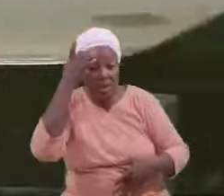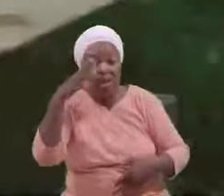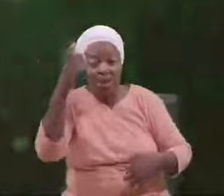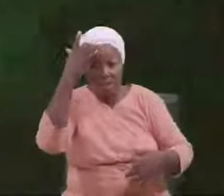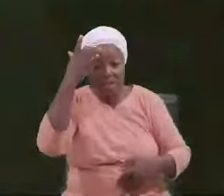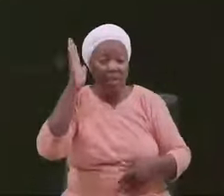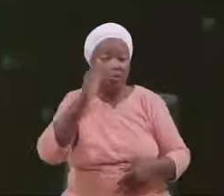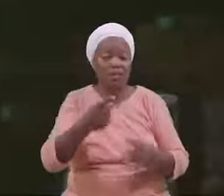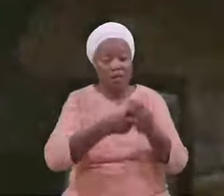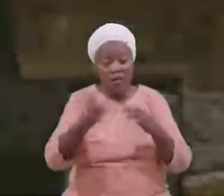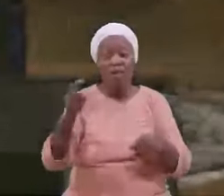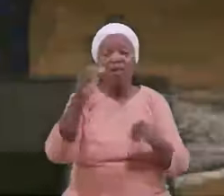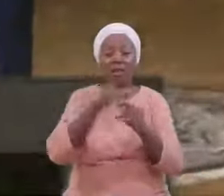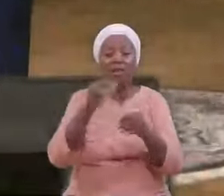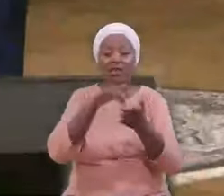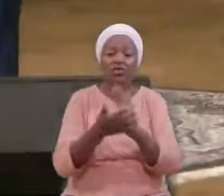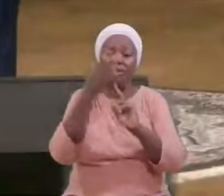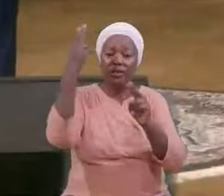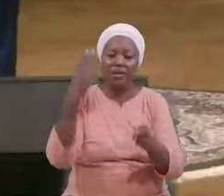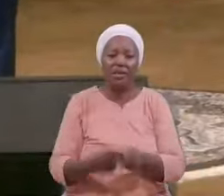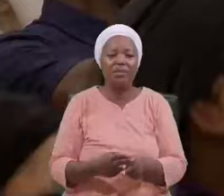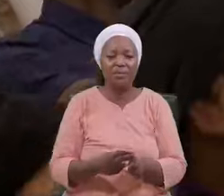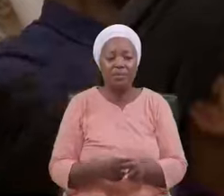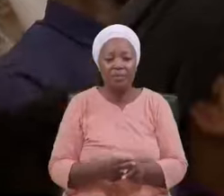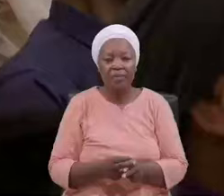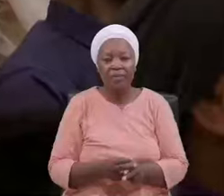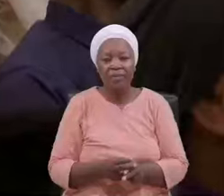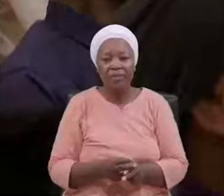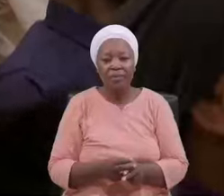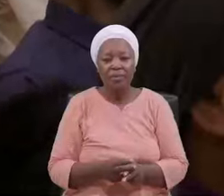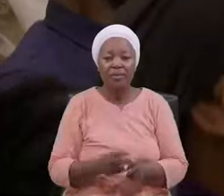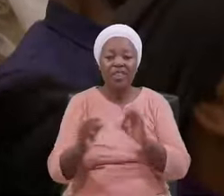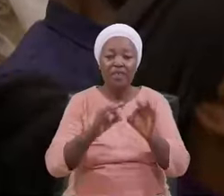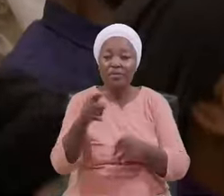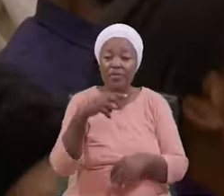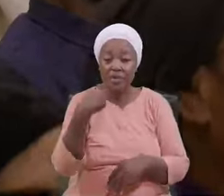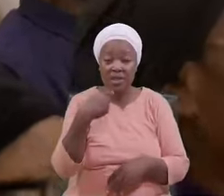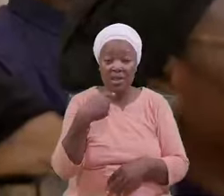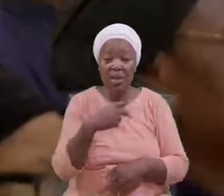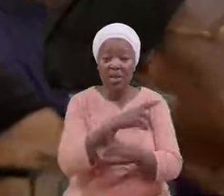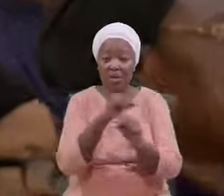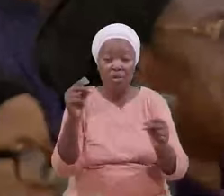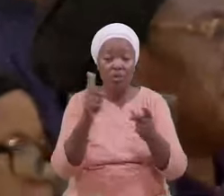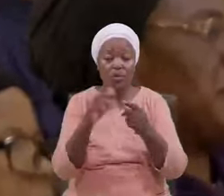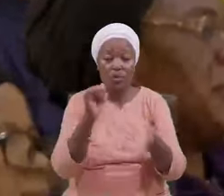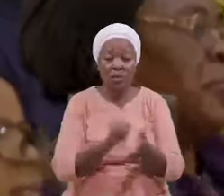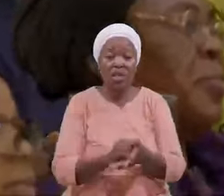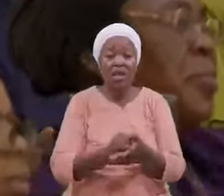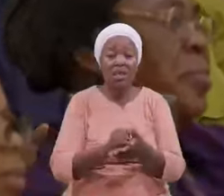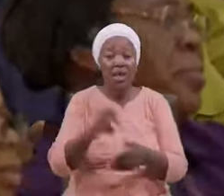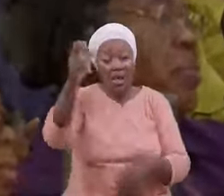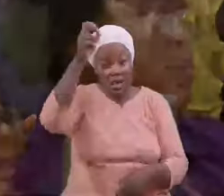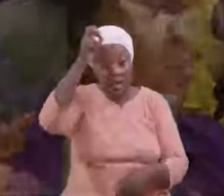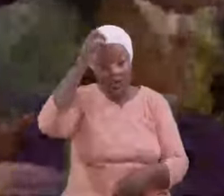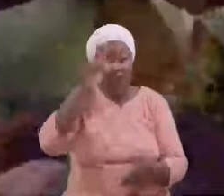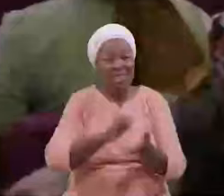fuir au nom de Jésus-Christ. Si tu dis non à ce démon-là, le démon-là va